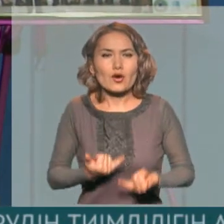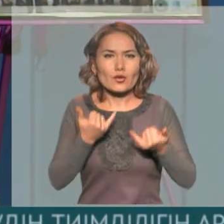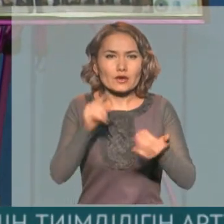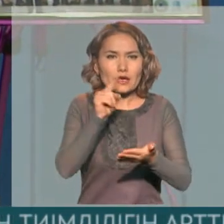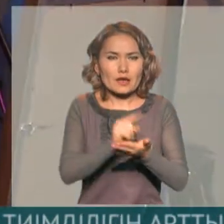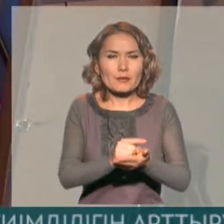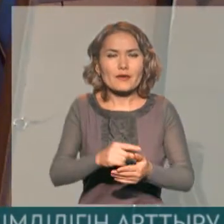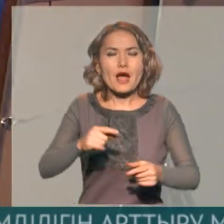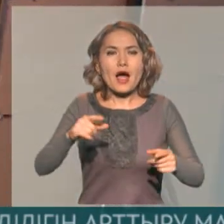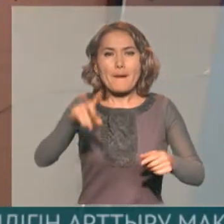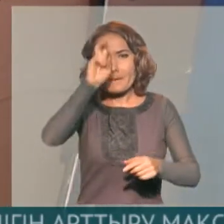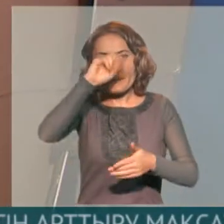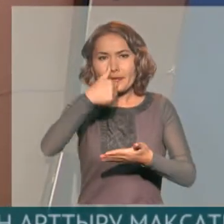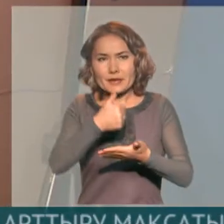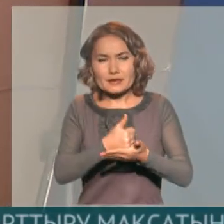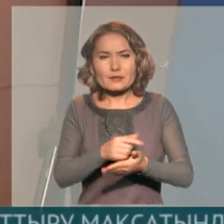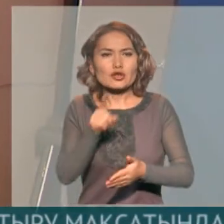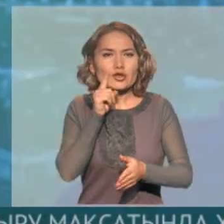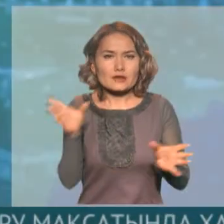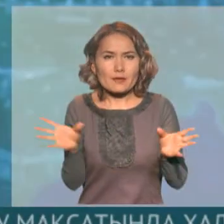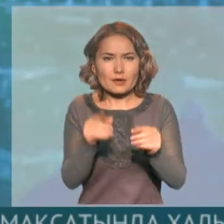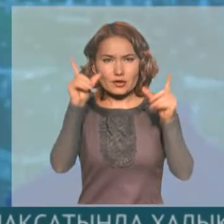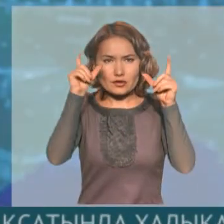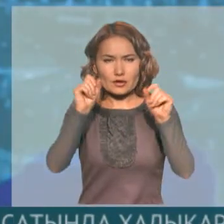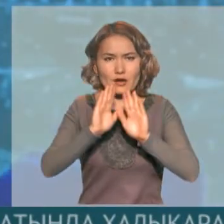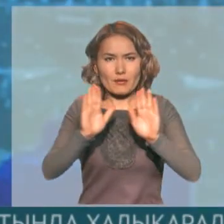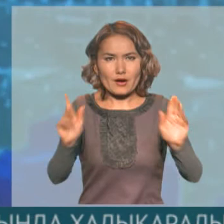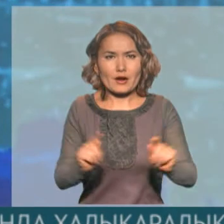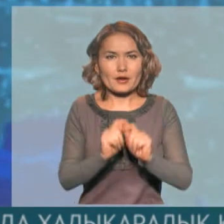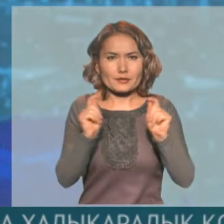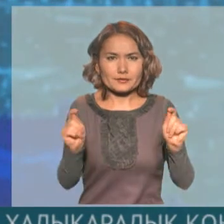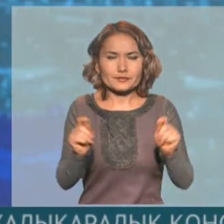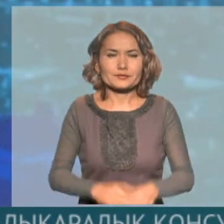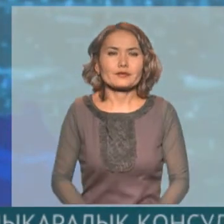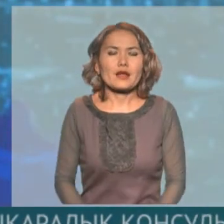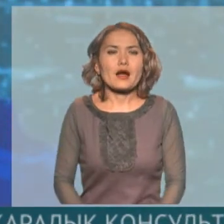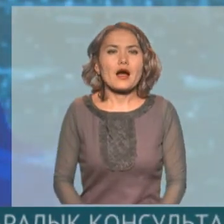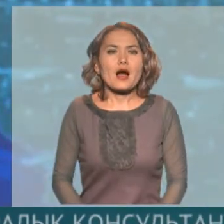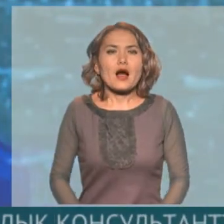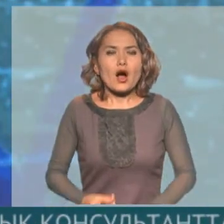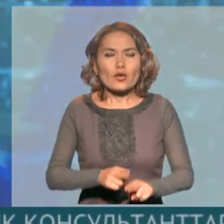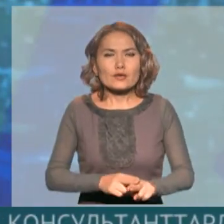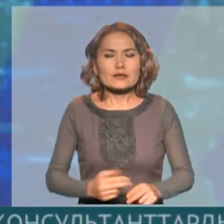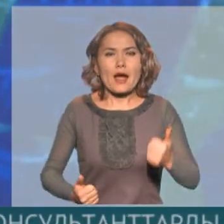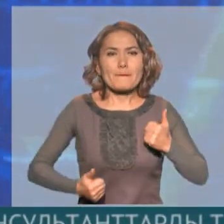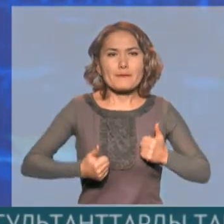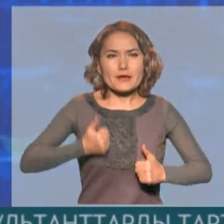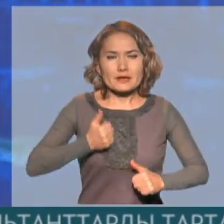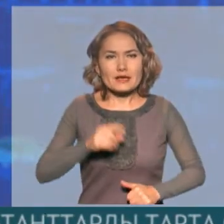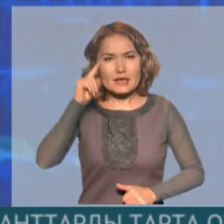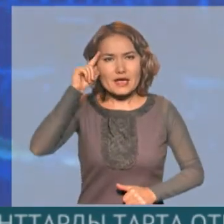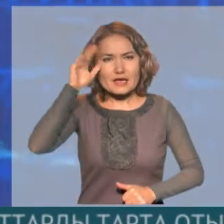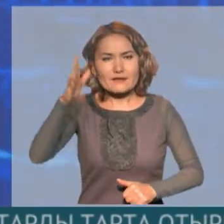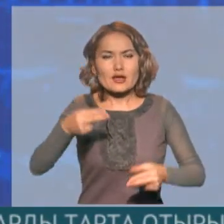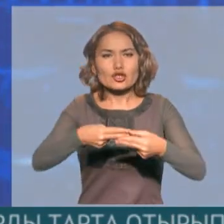фотоларды өзің түпкі негізінен ала алдық. Беделді Men's Health Қазақстан журналы Алматыда CrossFit кубогын